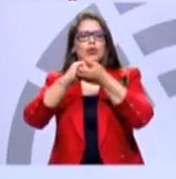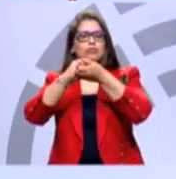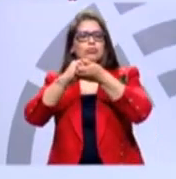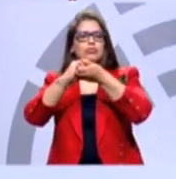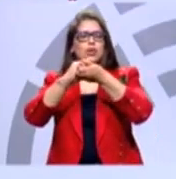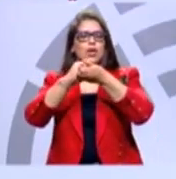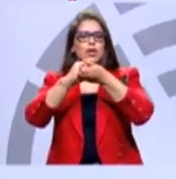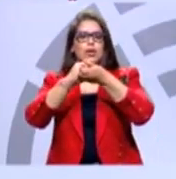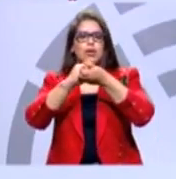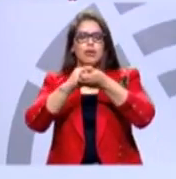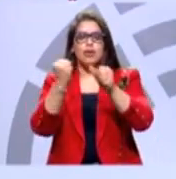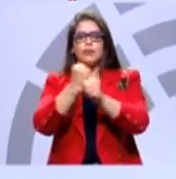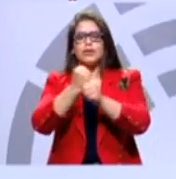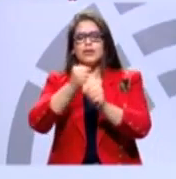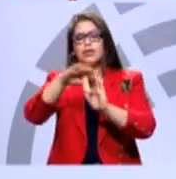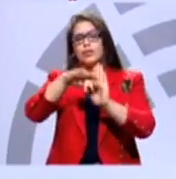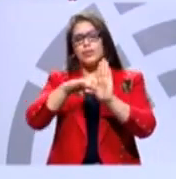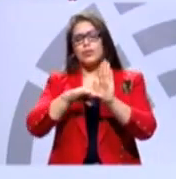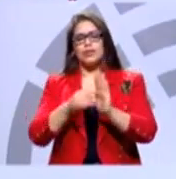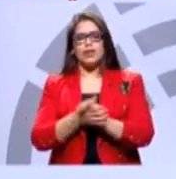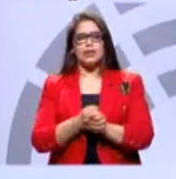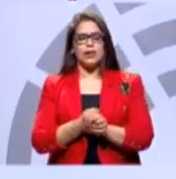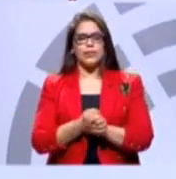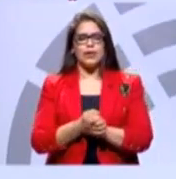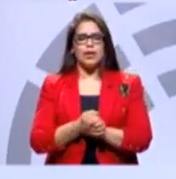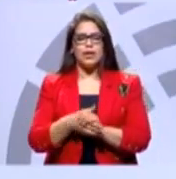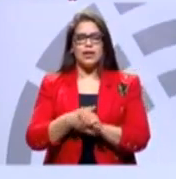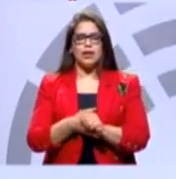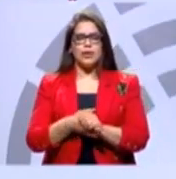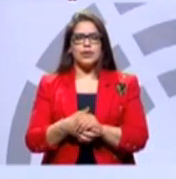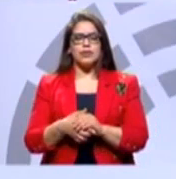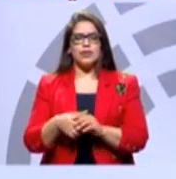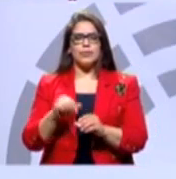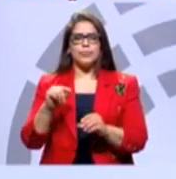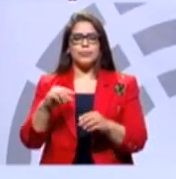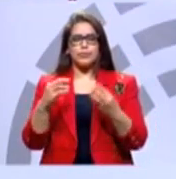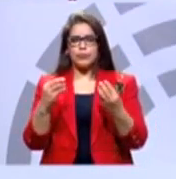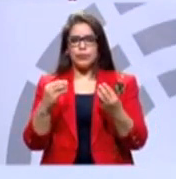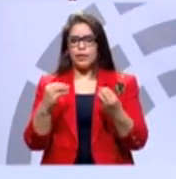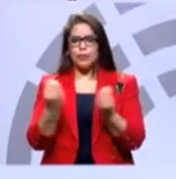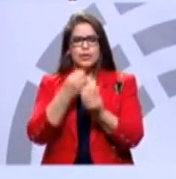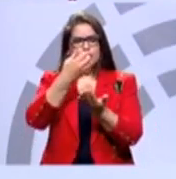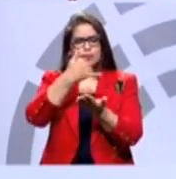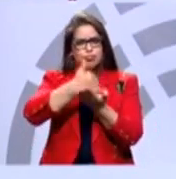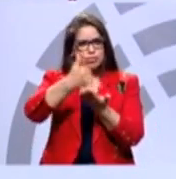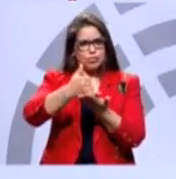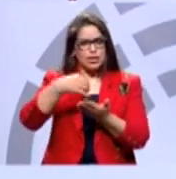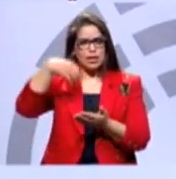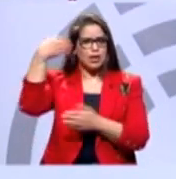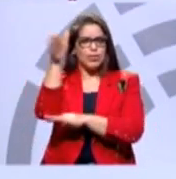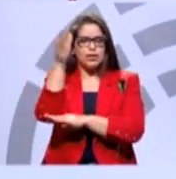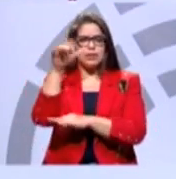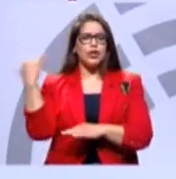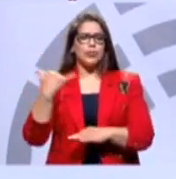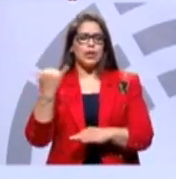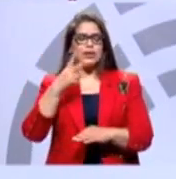بس نعمله على تحقيق جمله من الاهداف واللي هي مو مكنه وما هياش مش تتكلف في الدوله سهل تحقيقها انارها